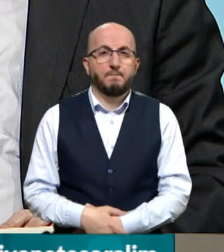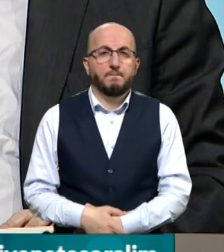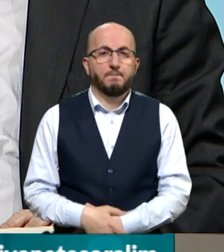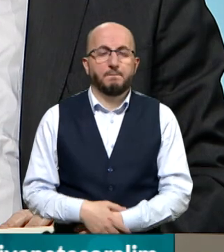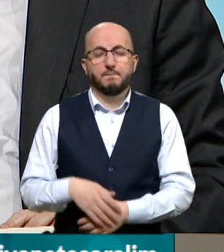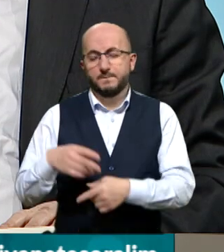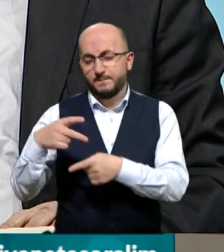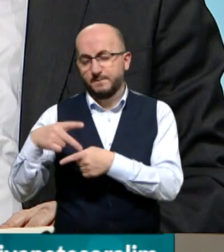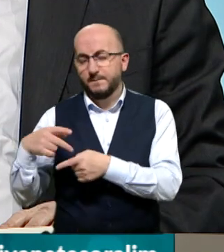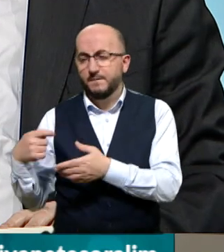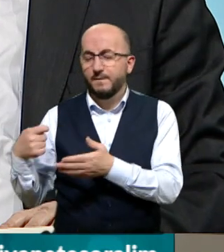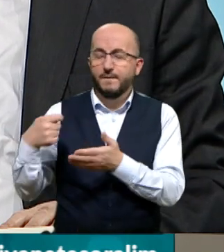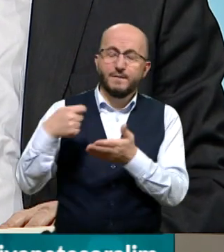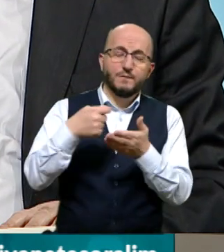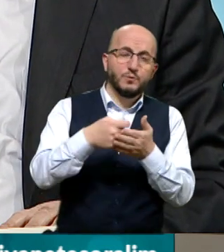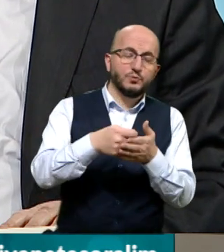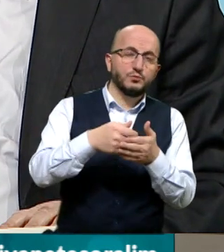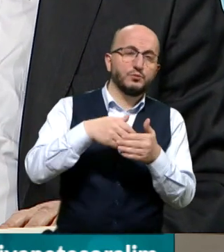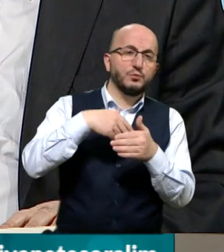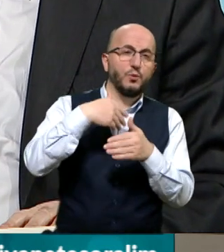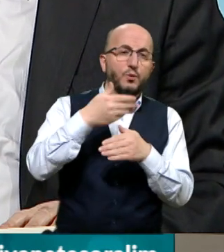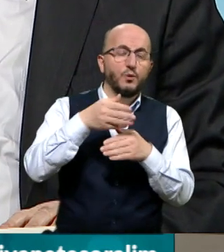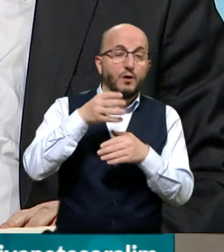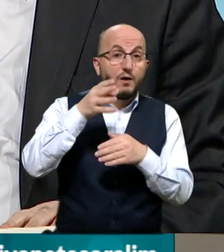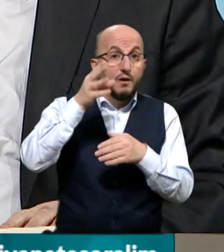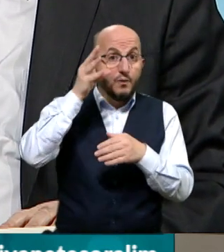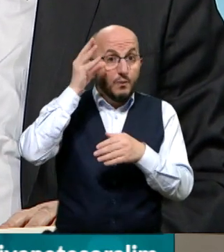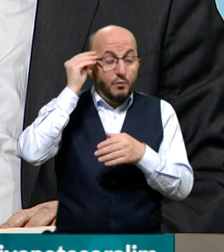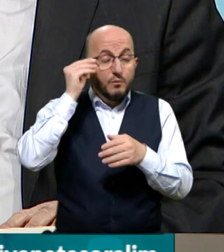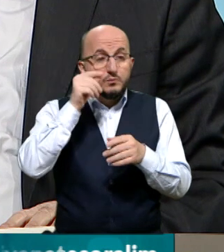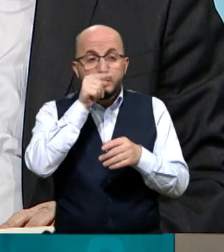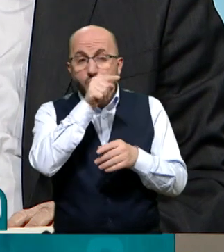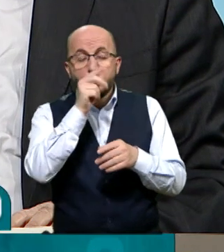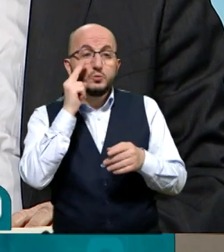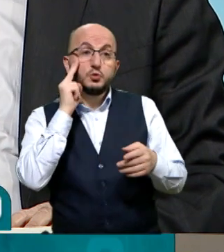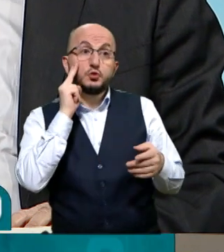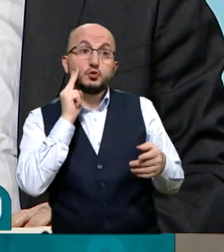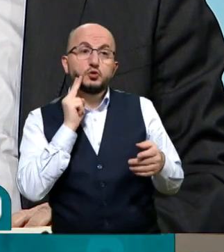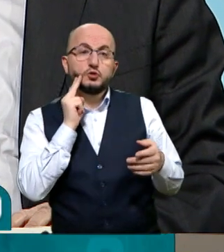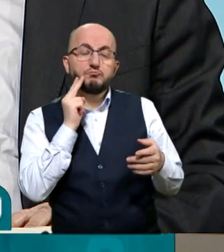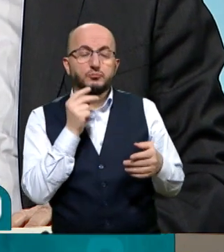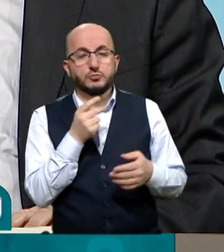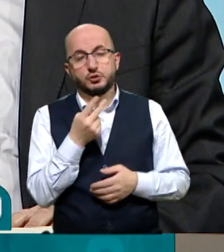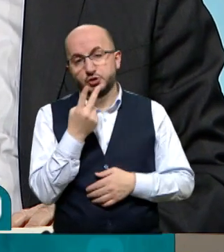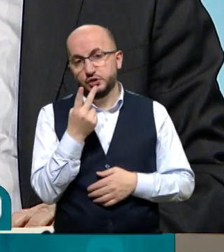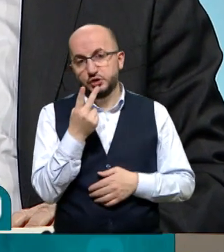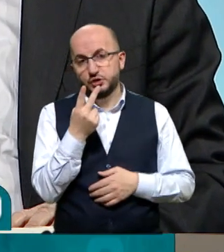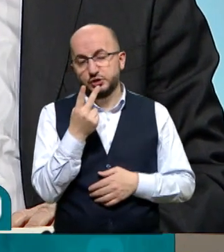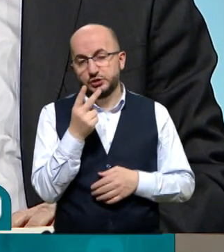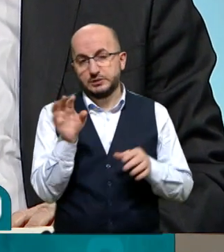Birine zekat veriyoruz ama sonradan öğreniyoruz ki adam zenginmiş hocam. Zekat alamayacakmış aslında. Şimdi bu iki şıklı.